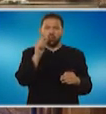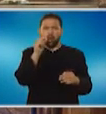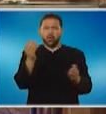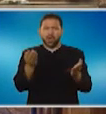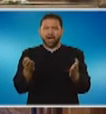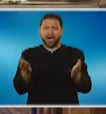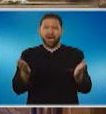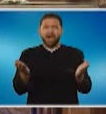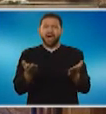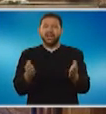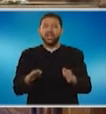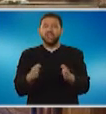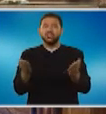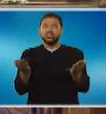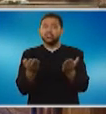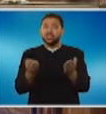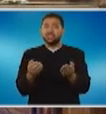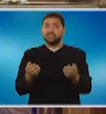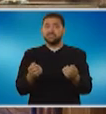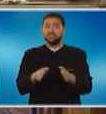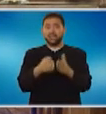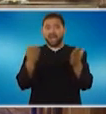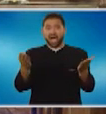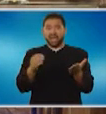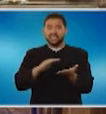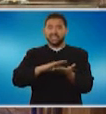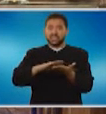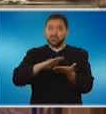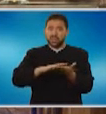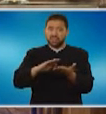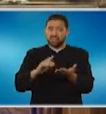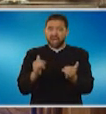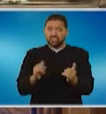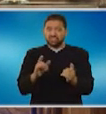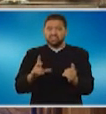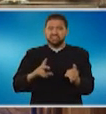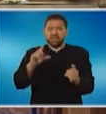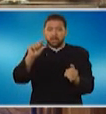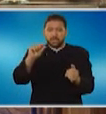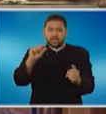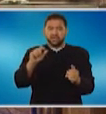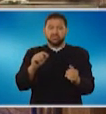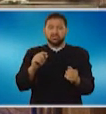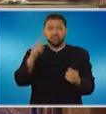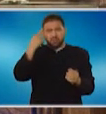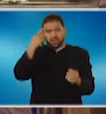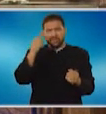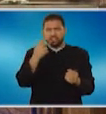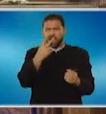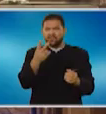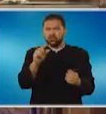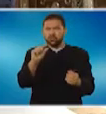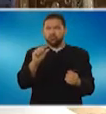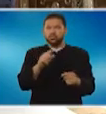scade, cititorii de carte tipărită, mă refer. Și chiar o caricatură pe care am văzut-o recent